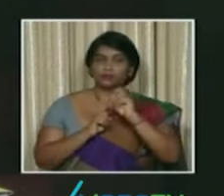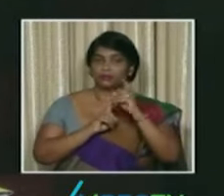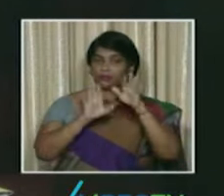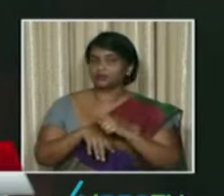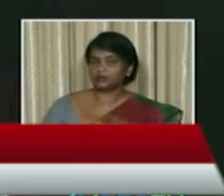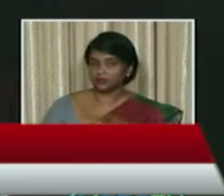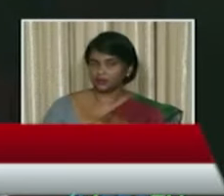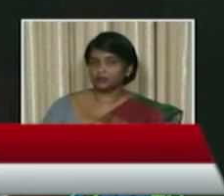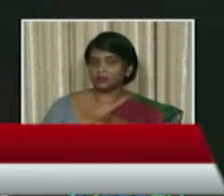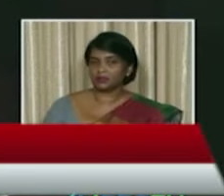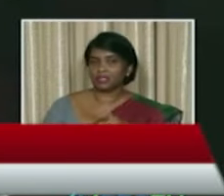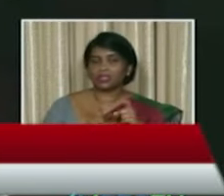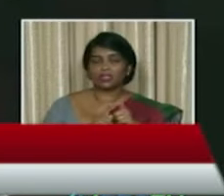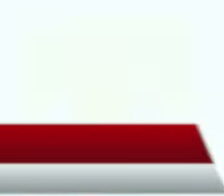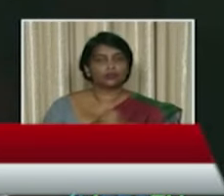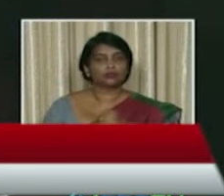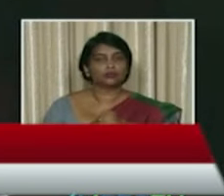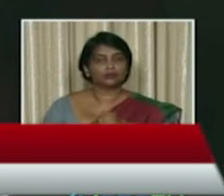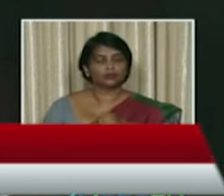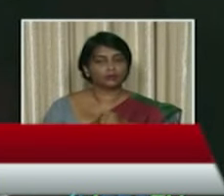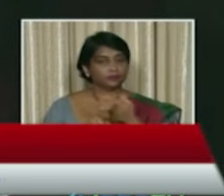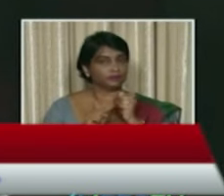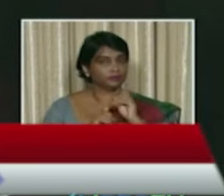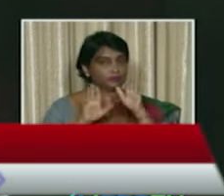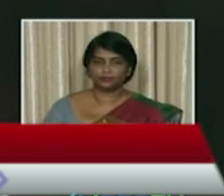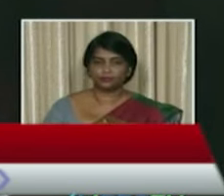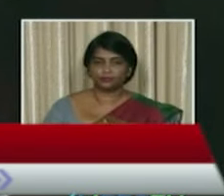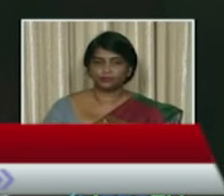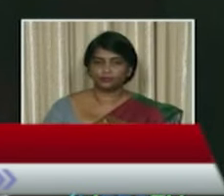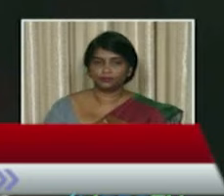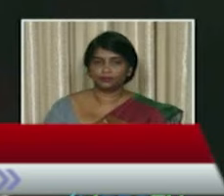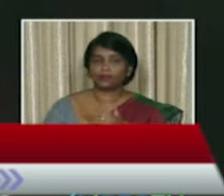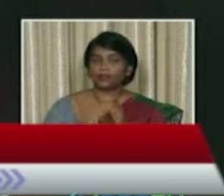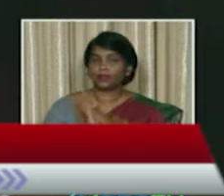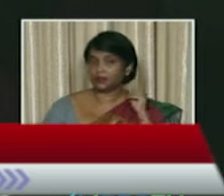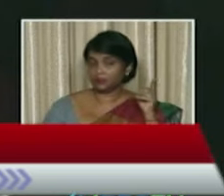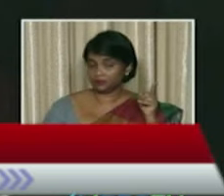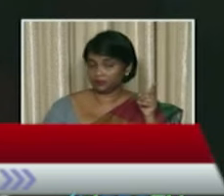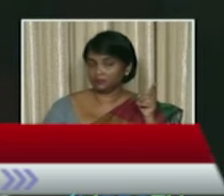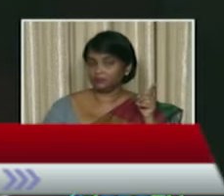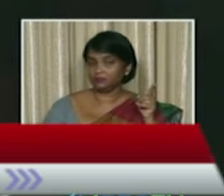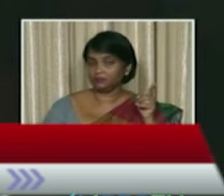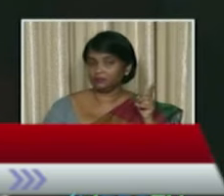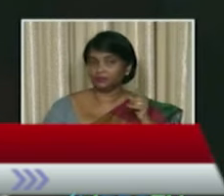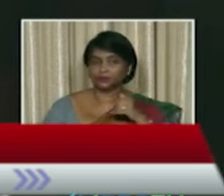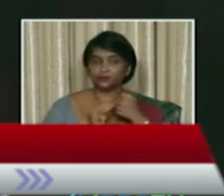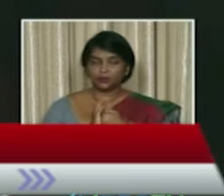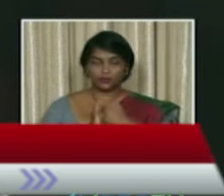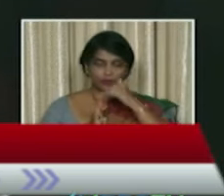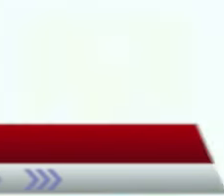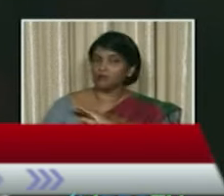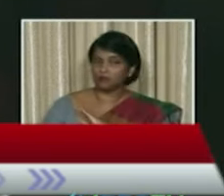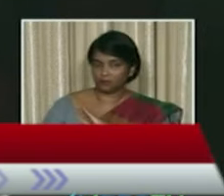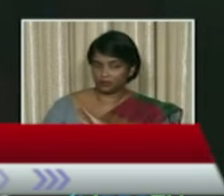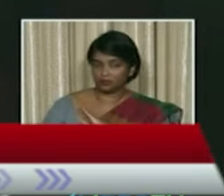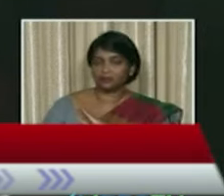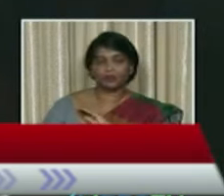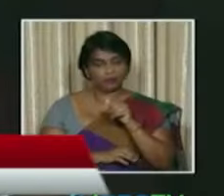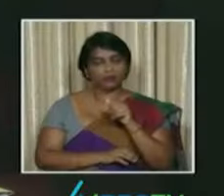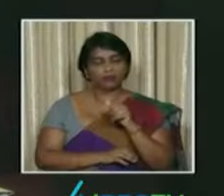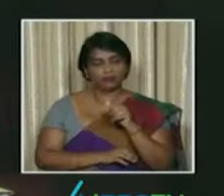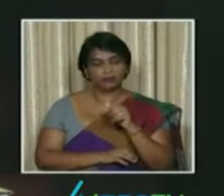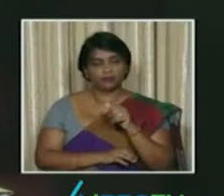සිටින මොහොතේ, දිනේෂ් ගුණවර්ධන මැතිතුමත් මේ සභාවේ සිටින මොහොතේ මිහින්තලා පුදබිමේ ගරු නායක ස්වාමින්වන් වහන්සේ ඇත්ත